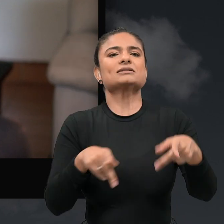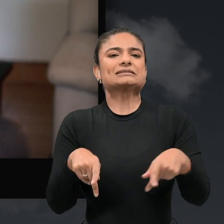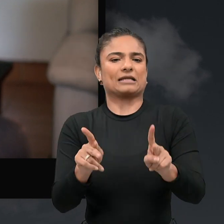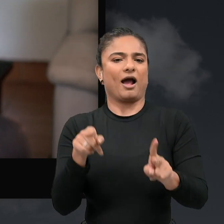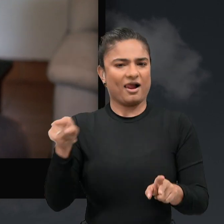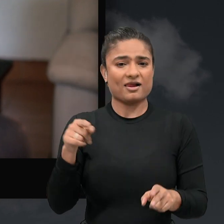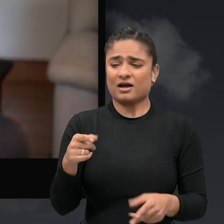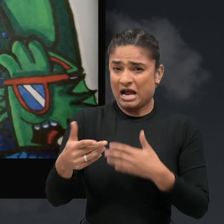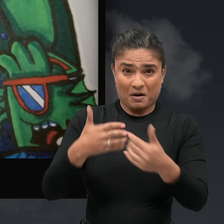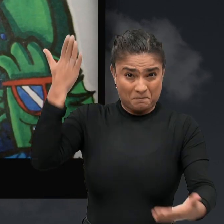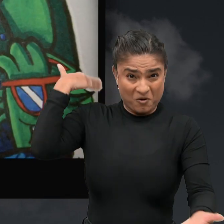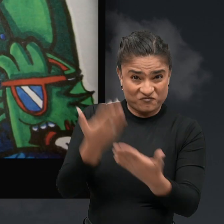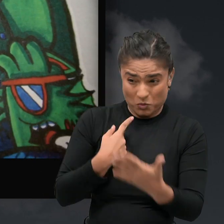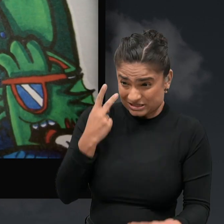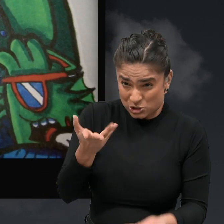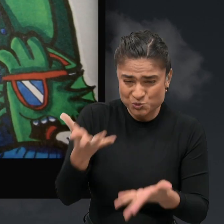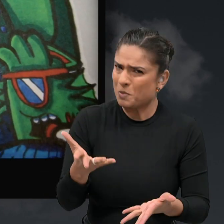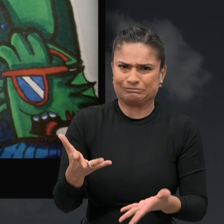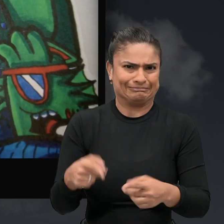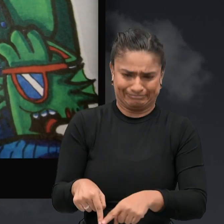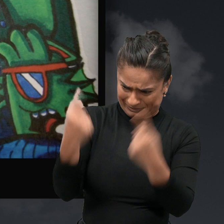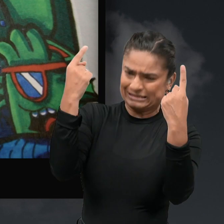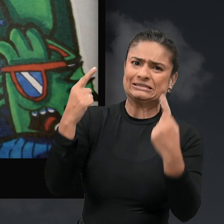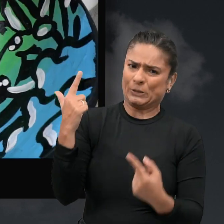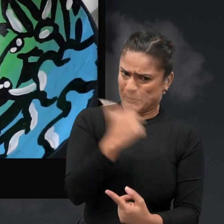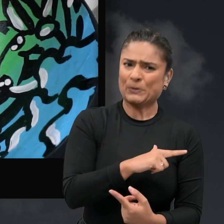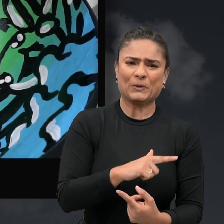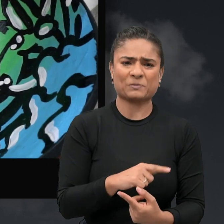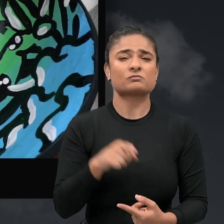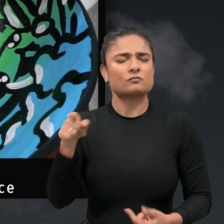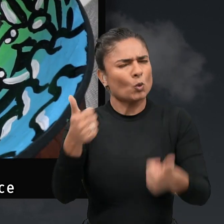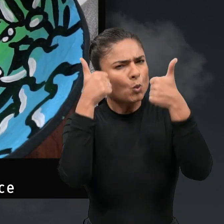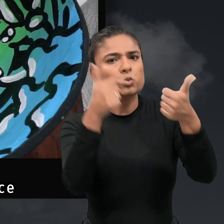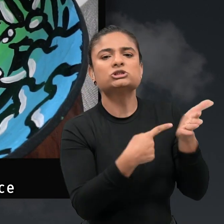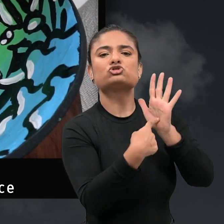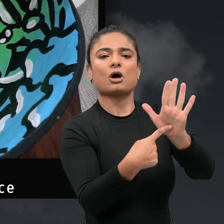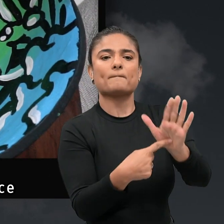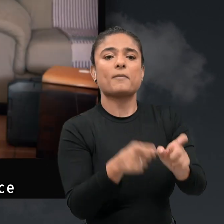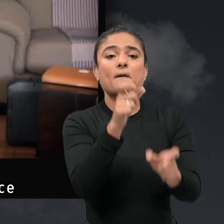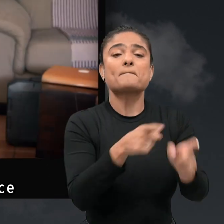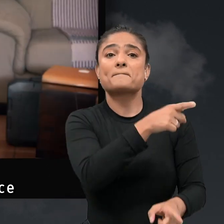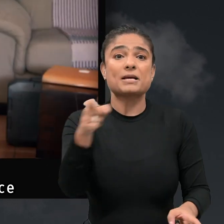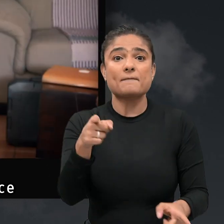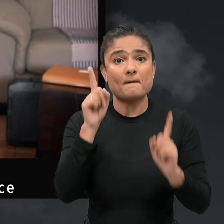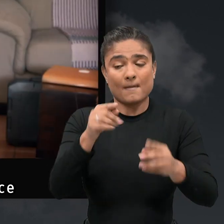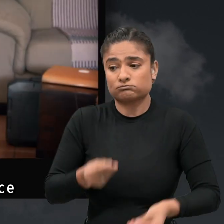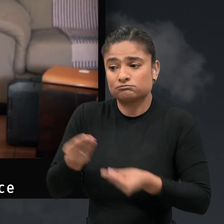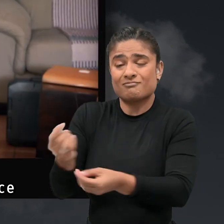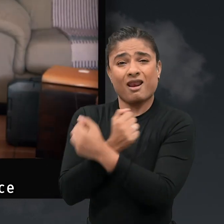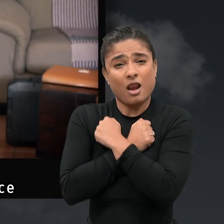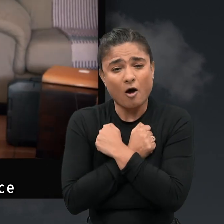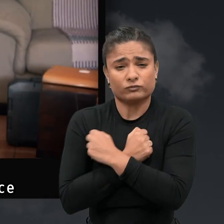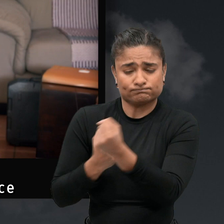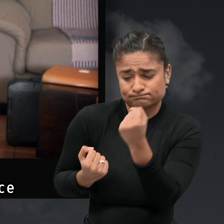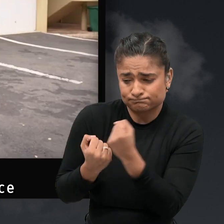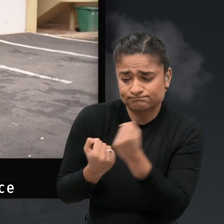anderste kunststyl as enigiets wat ek al ooit gesien het. Clayden is 'n baie goeie voorbeeld van hoe 'n